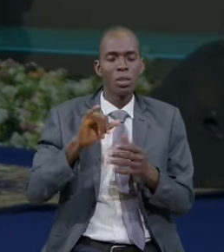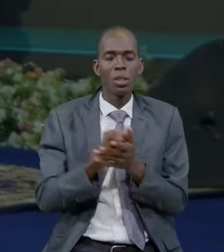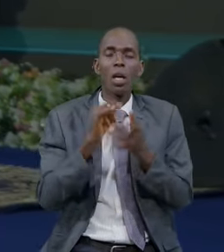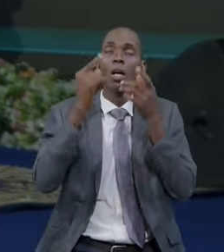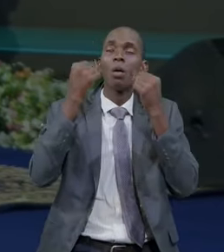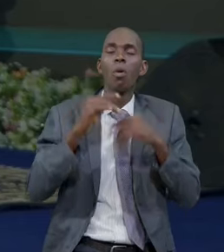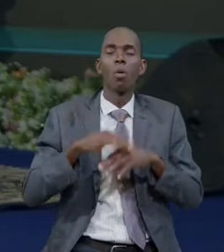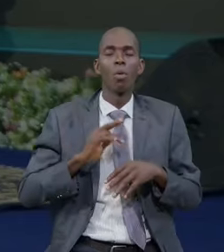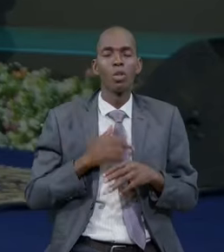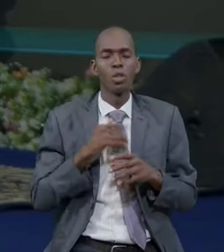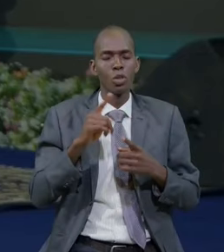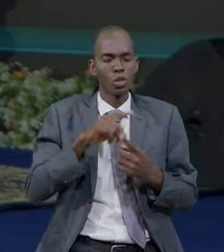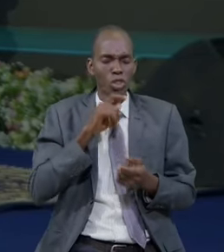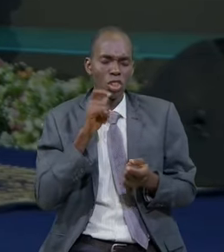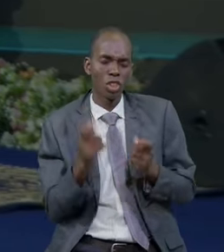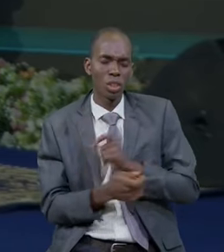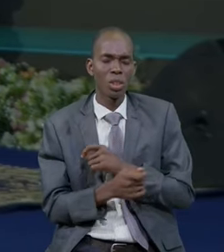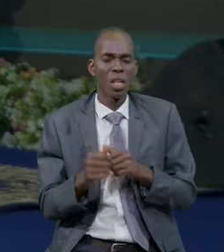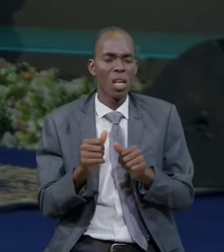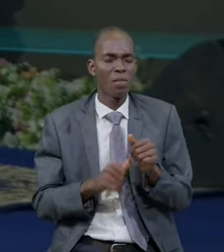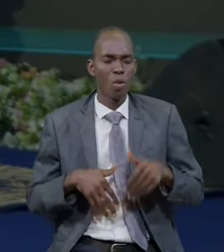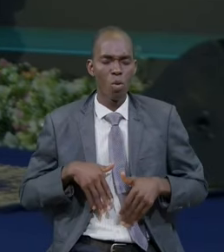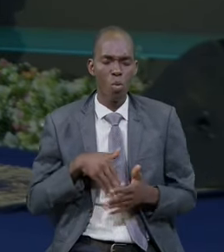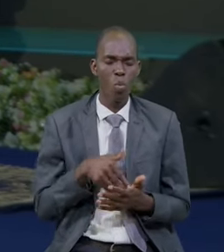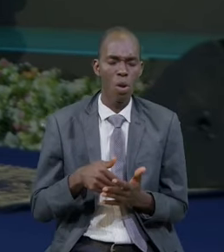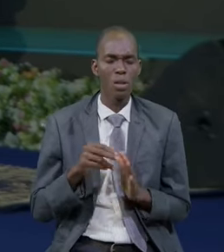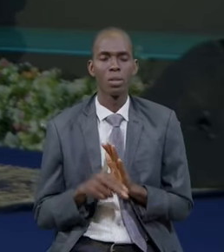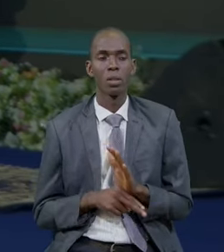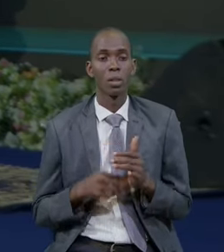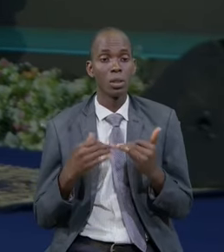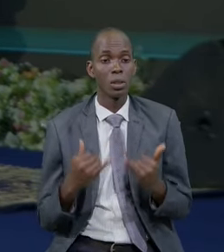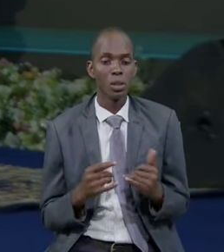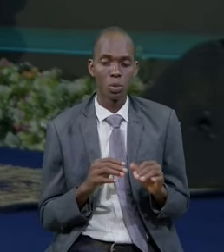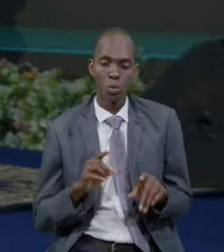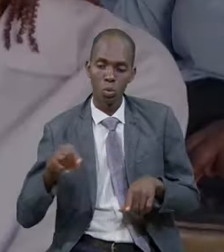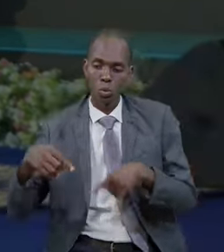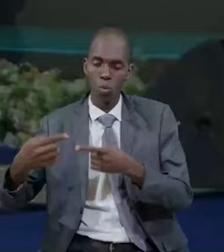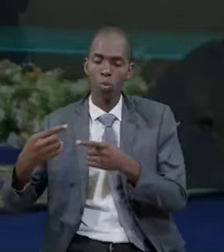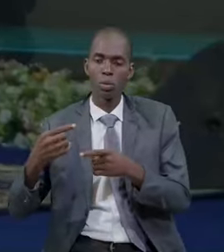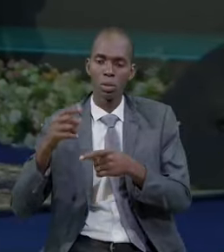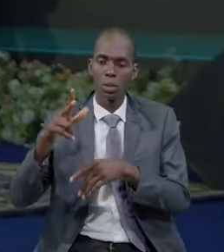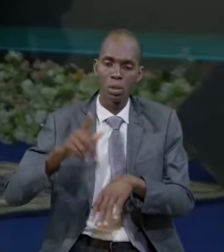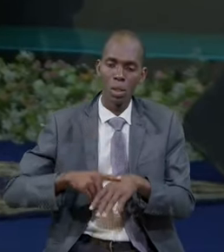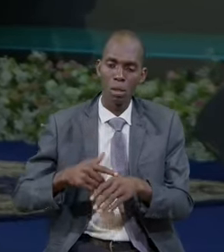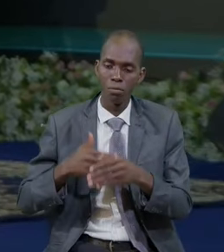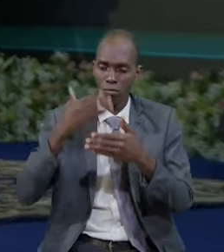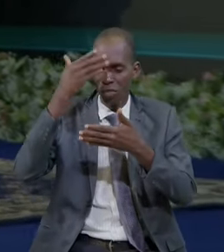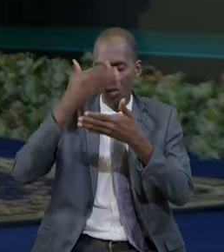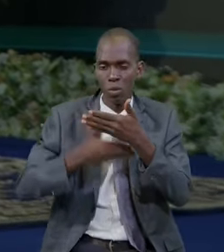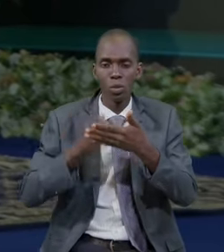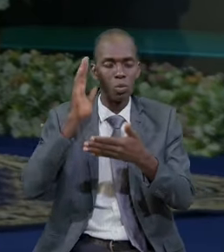transcender la faiblesse et qui brisera toujours. Et tu fais 3 pas en avant, tu ne feras plus de pas en arrière. 3 pas en